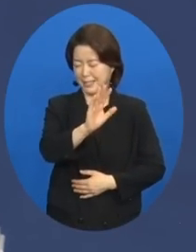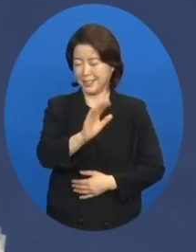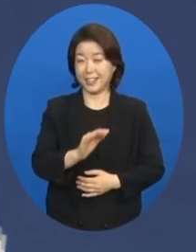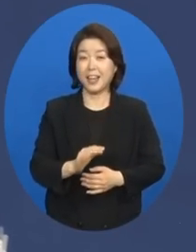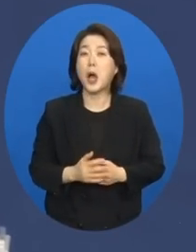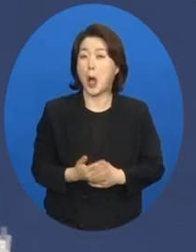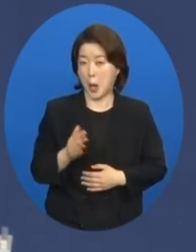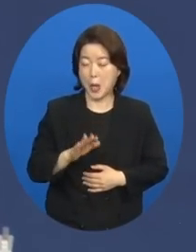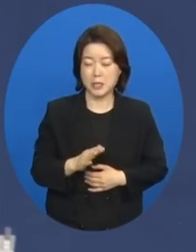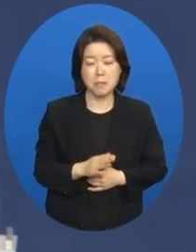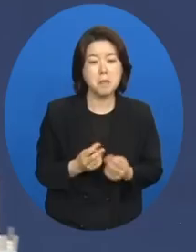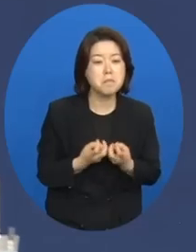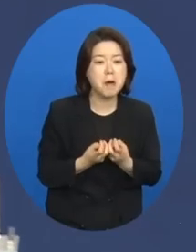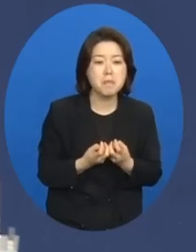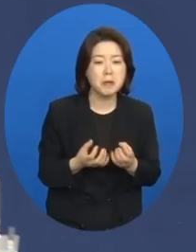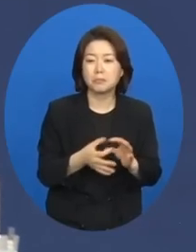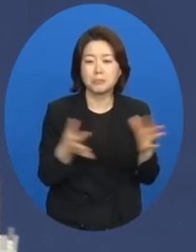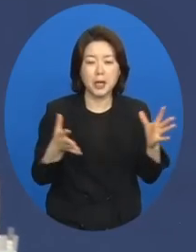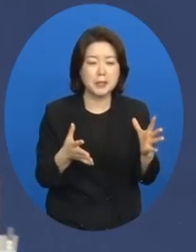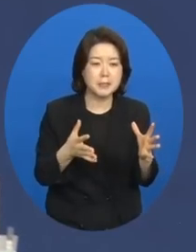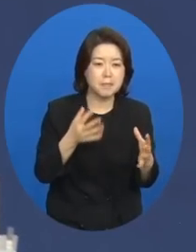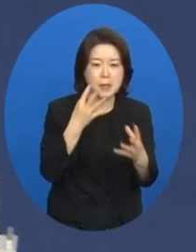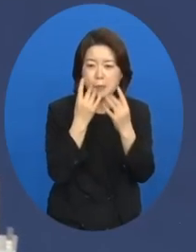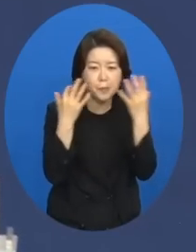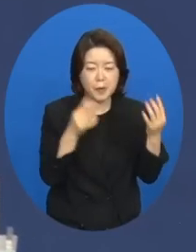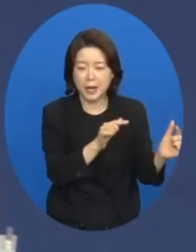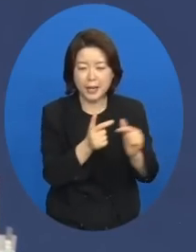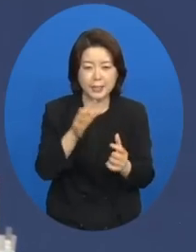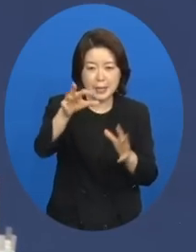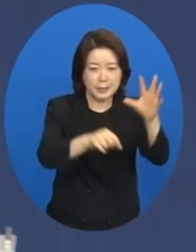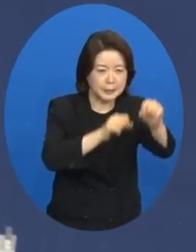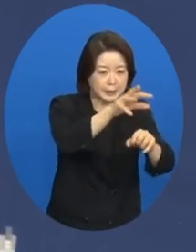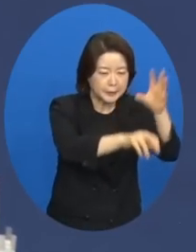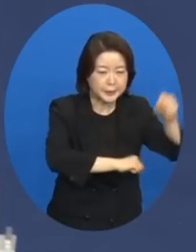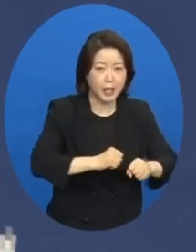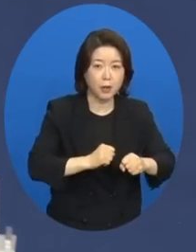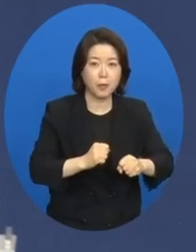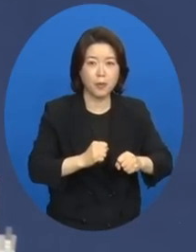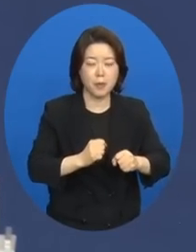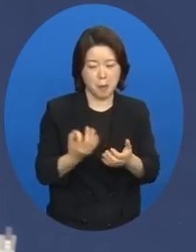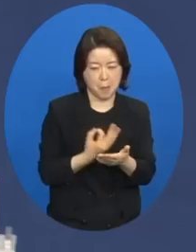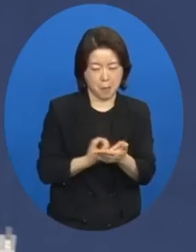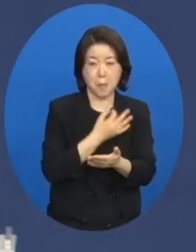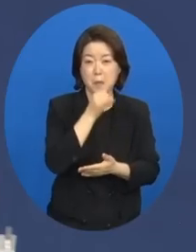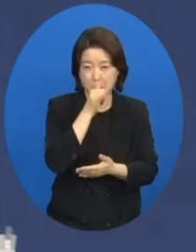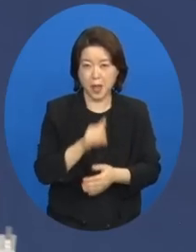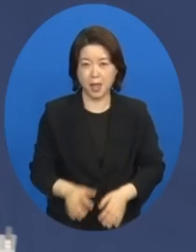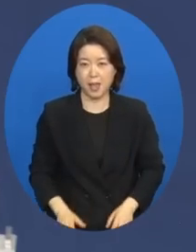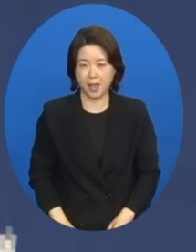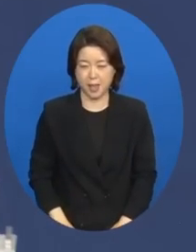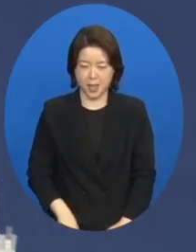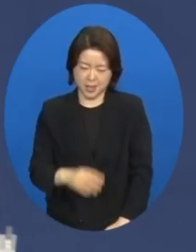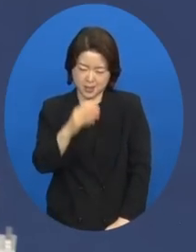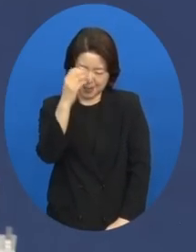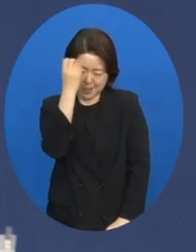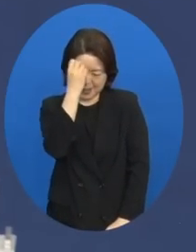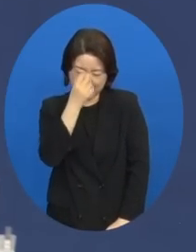않으셨어요. 수단 방법을 가리지 않고 일단 살아남기는 하셨죠. 어? 그래가지고 고급 술집을